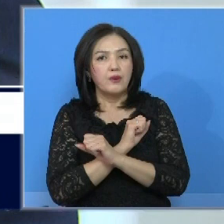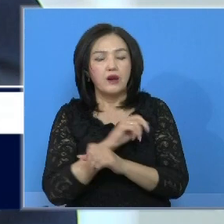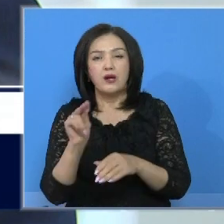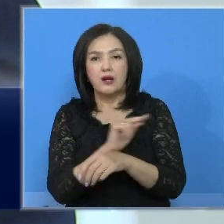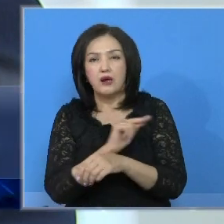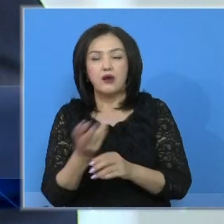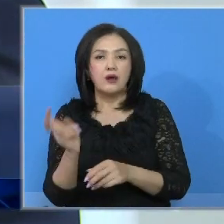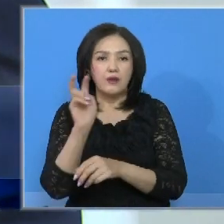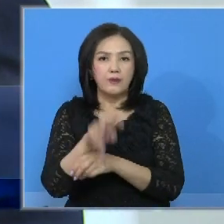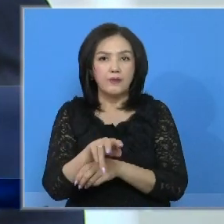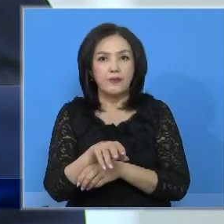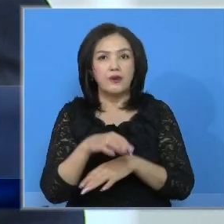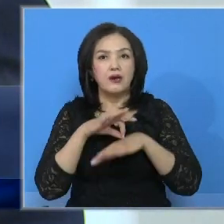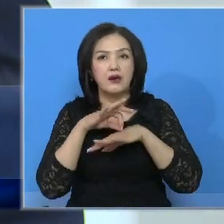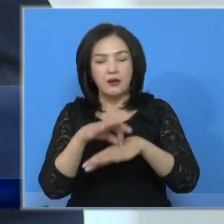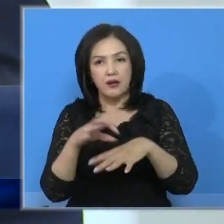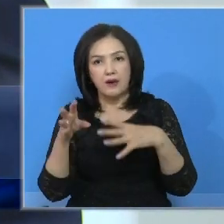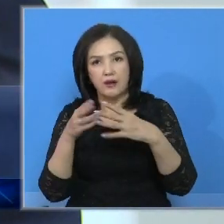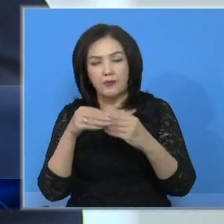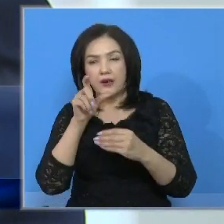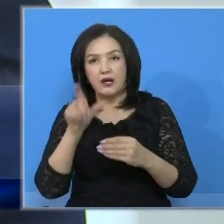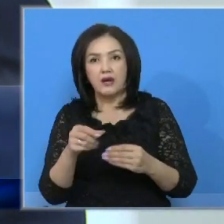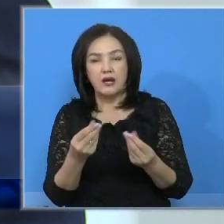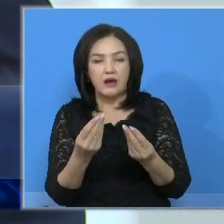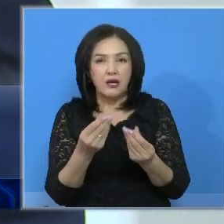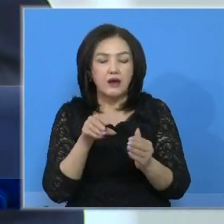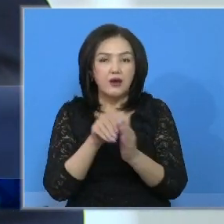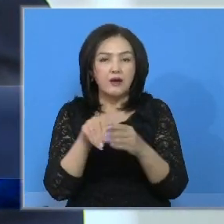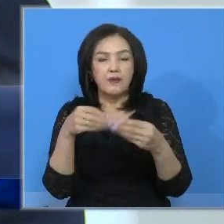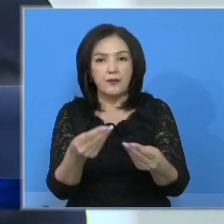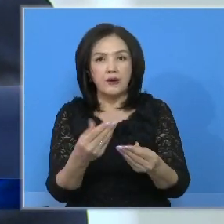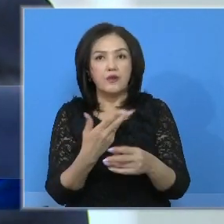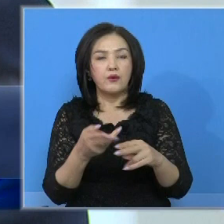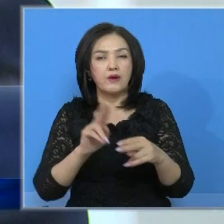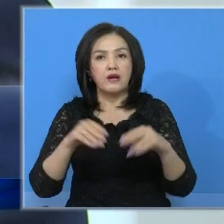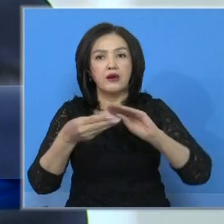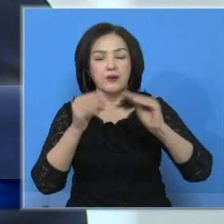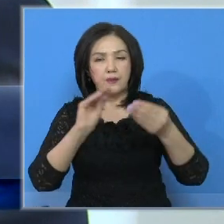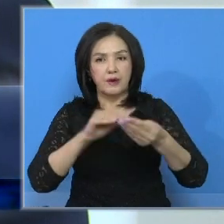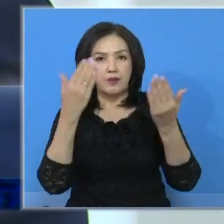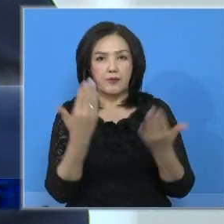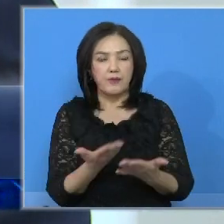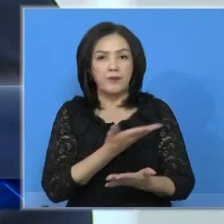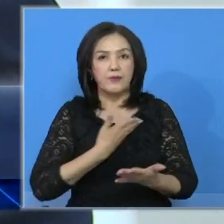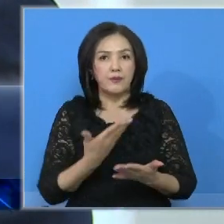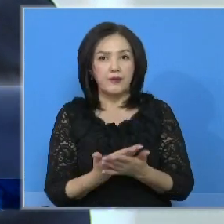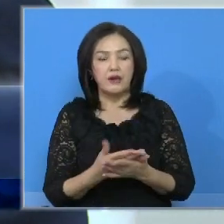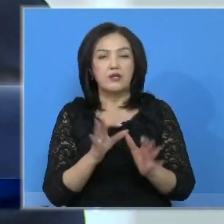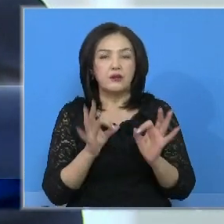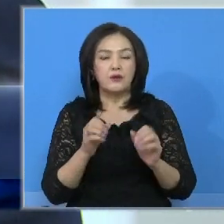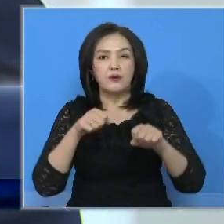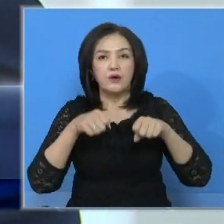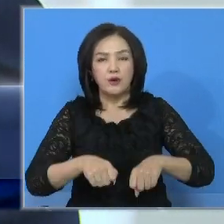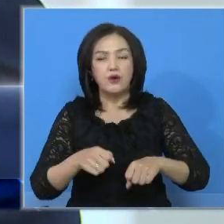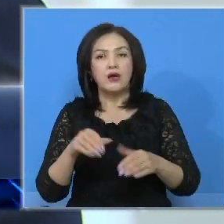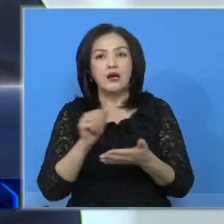сауықтыруға барғанда еріп жүрушілерге ақы төлеуді қарастыру. Осы проблемалық мәселелерді бүгінгі таңда біз норматив құқықтық